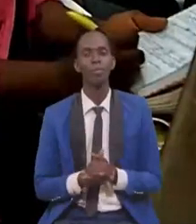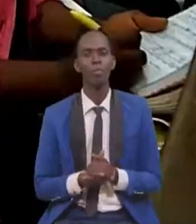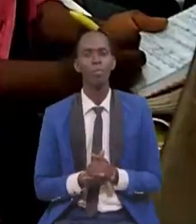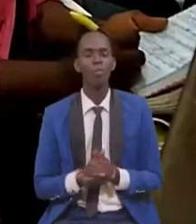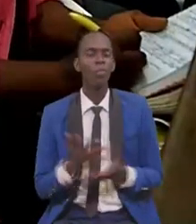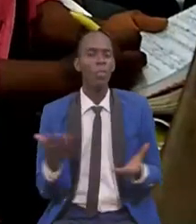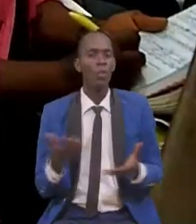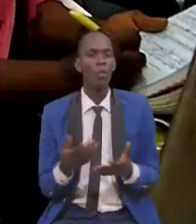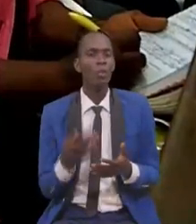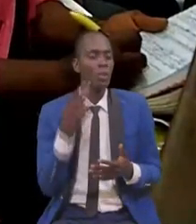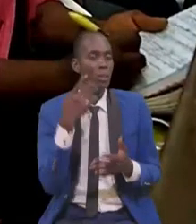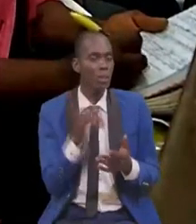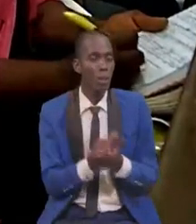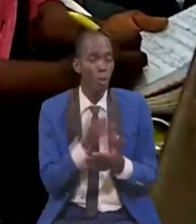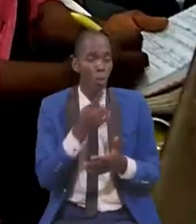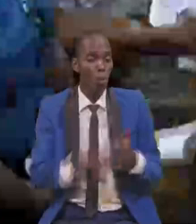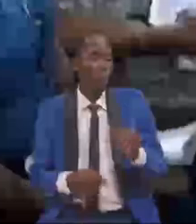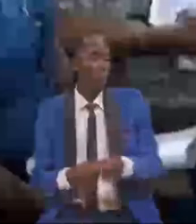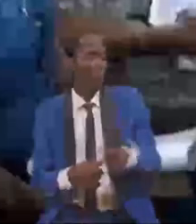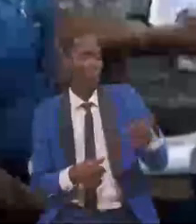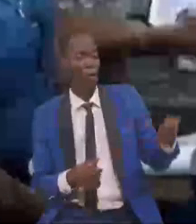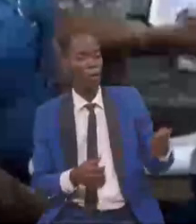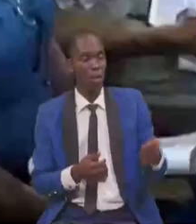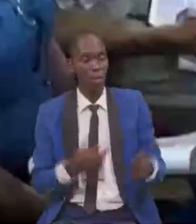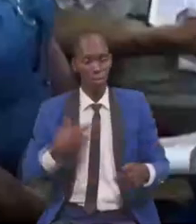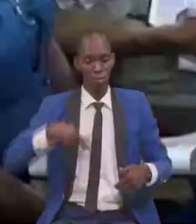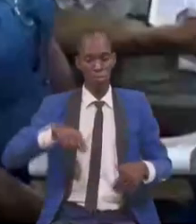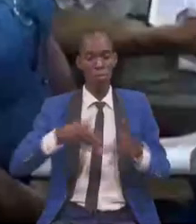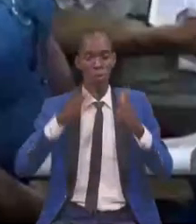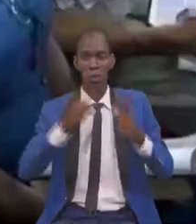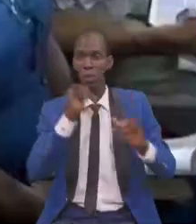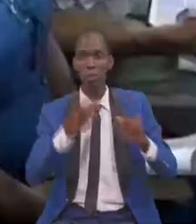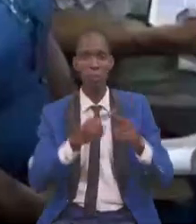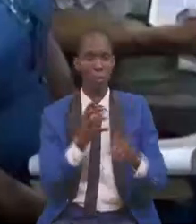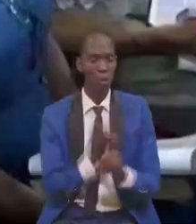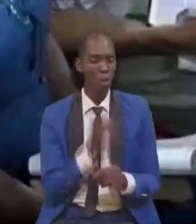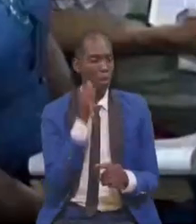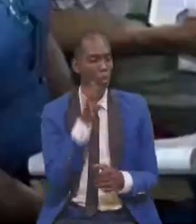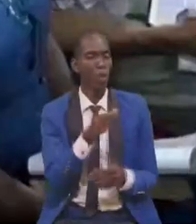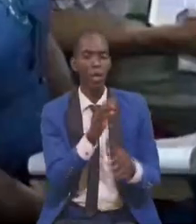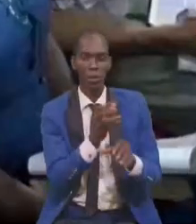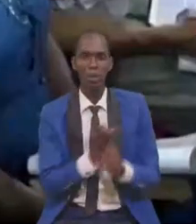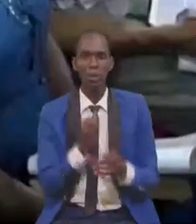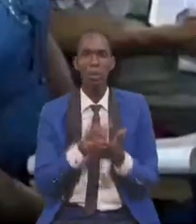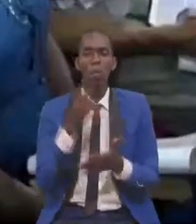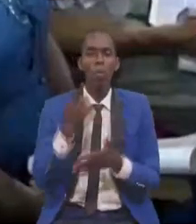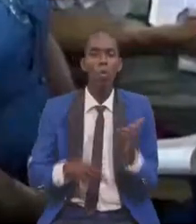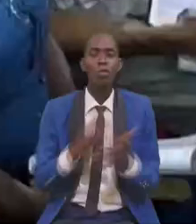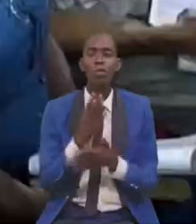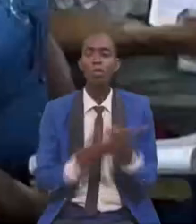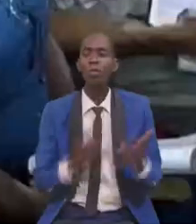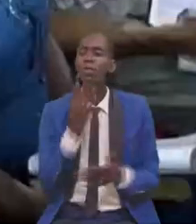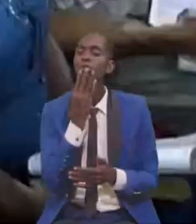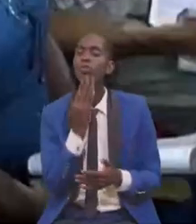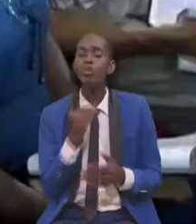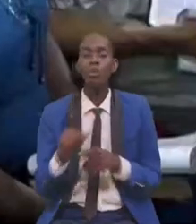Et ce que des pharisiens n'ont pas obtenu, elle a reçu ça. ce que les Sadduciens n'ont pas eu, elle a reçu ça.